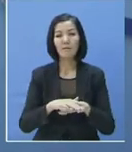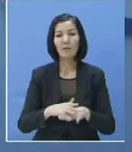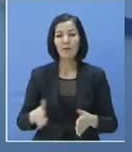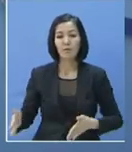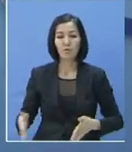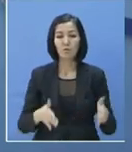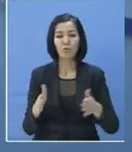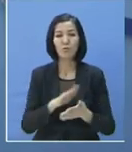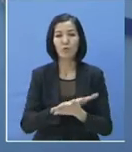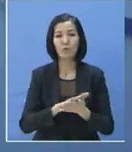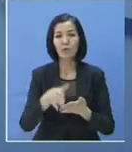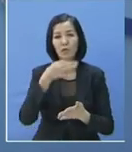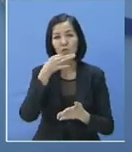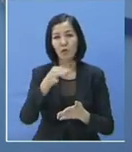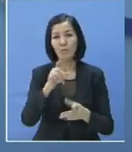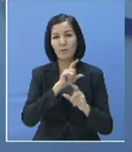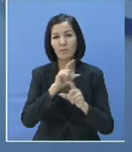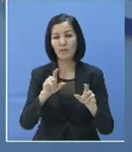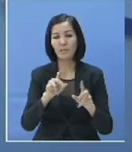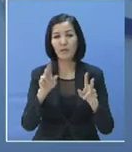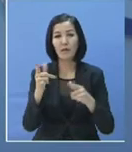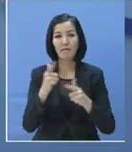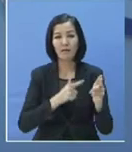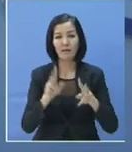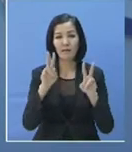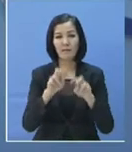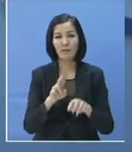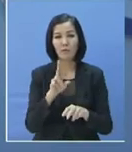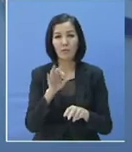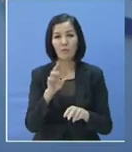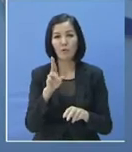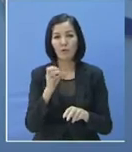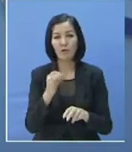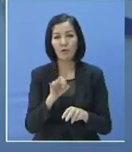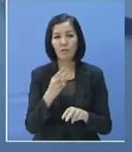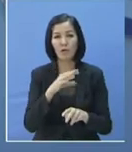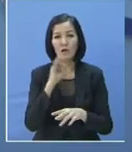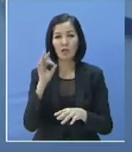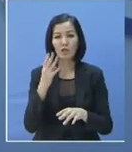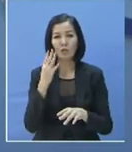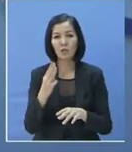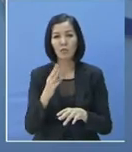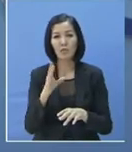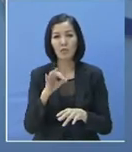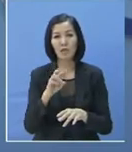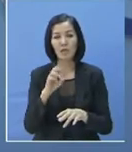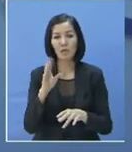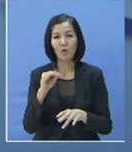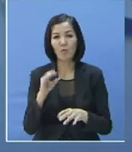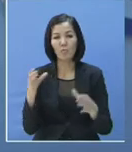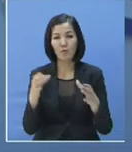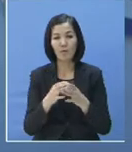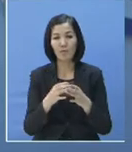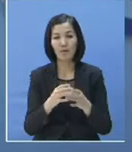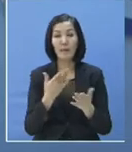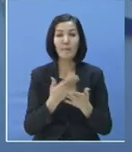күтіміне жауапты мекемелердің дайындығын тексерді. Бұл қатарда Көркейту, Шығыс 4 және Энком сервис компаниялары бар. Мәселен,